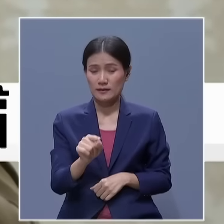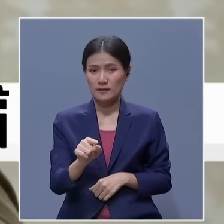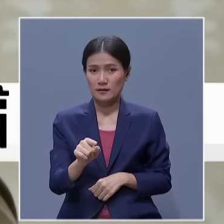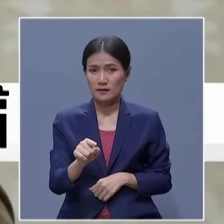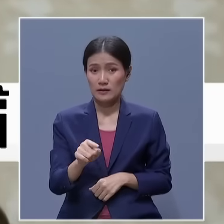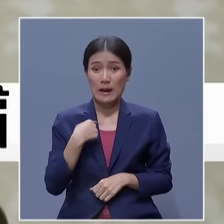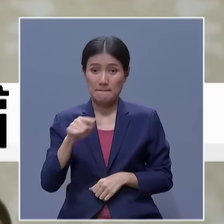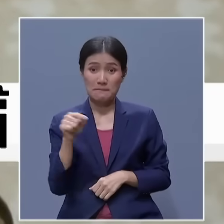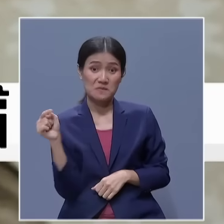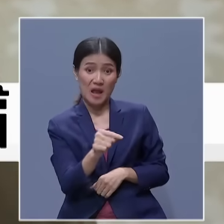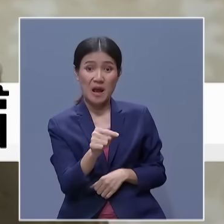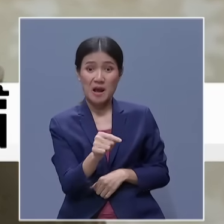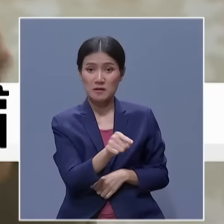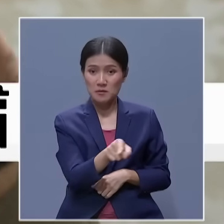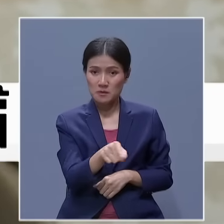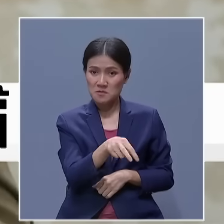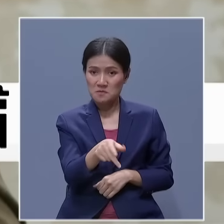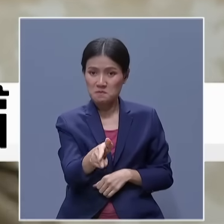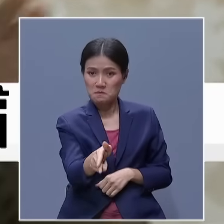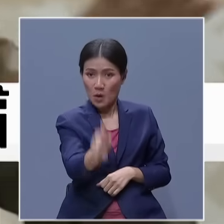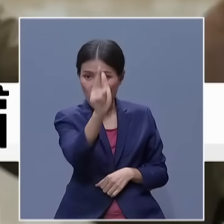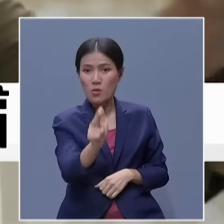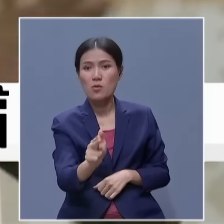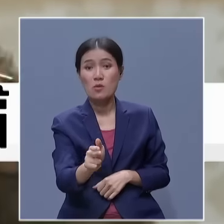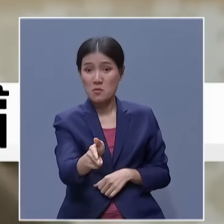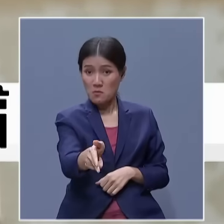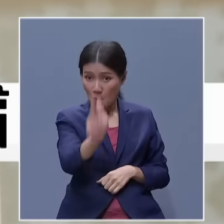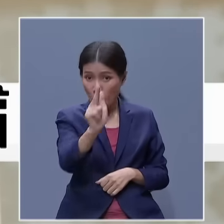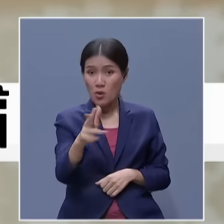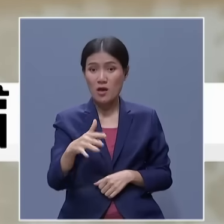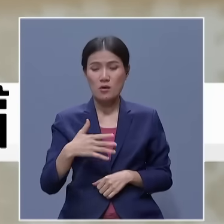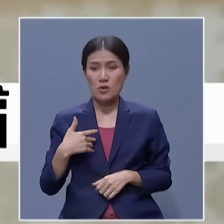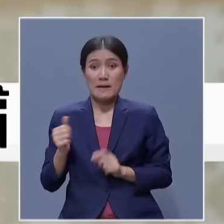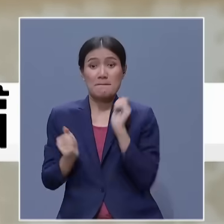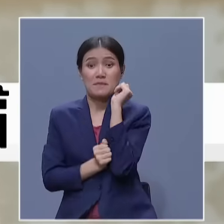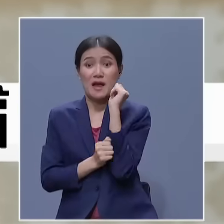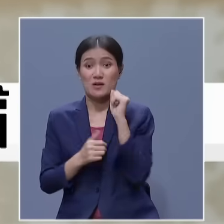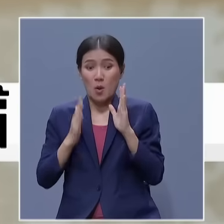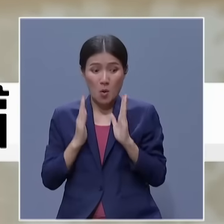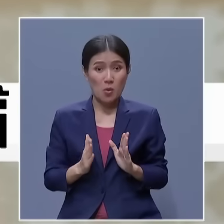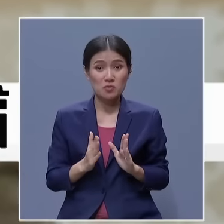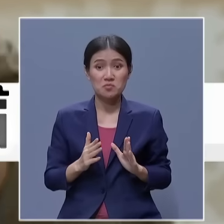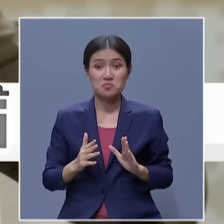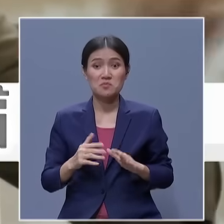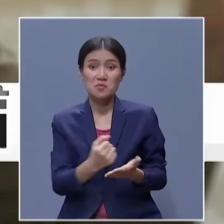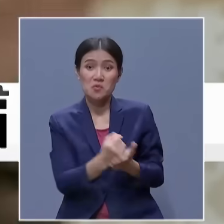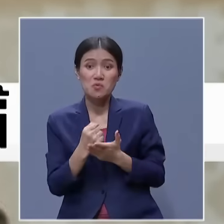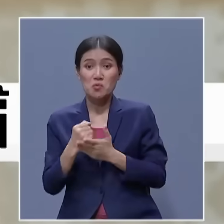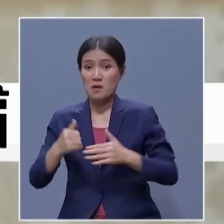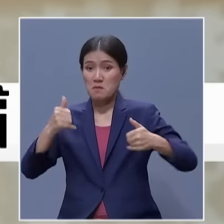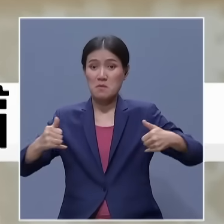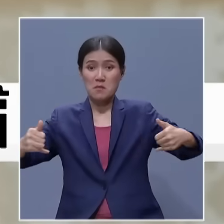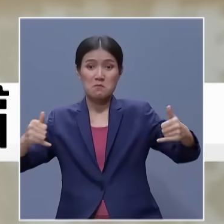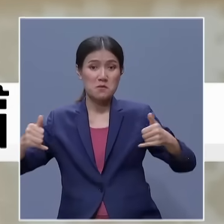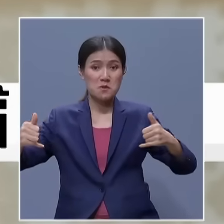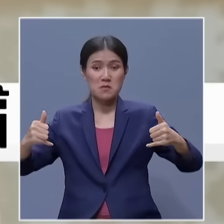เกิดการยิงแล้วนะลูกน้องกำนันก็ยืนคัฟเวอร์หมดทุกจุดแต่ตำรวจเนี่ยต่างคนต่างออก